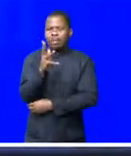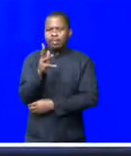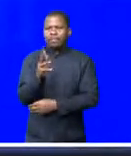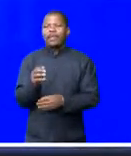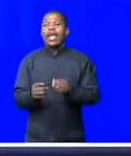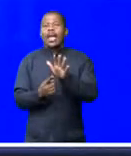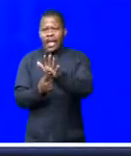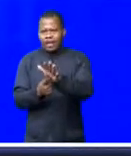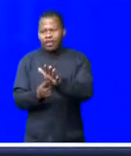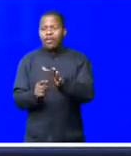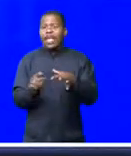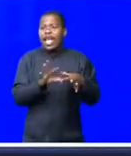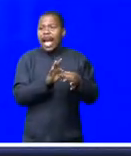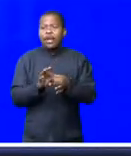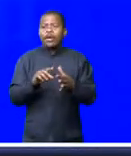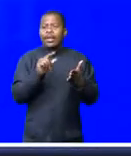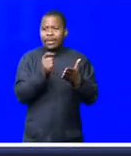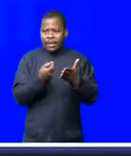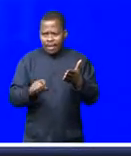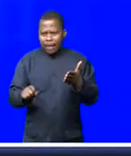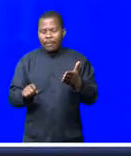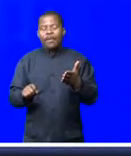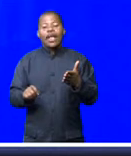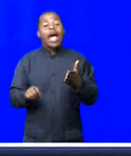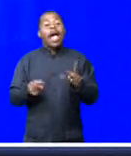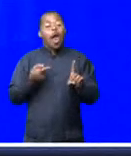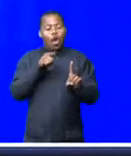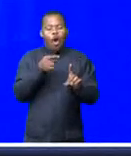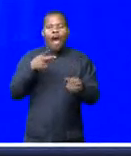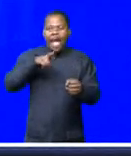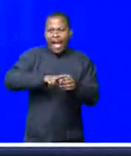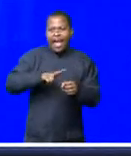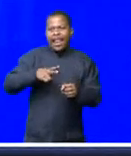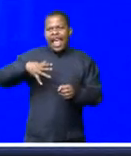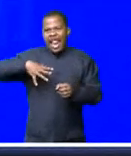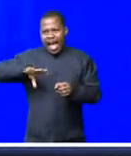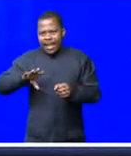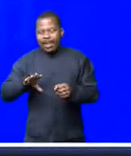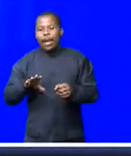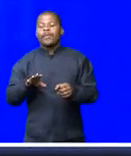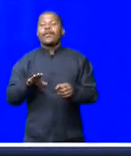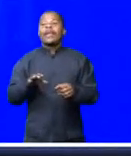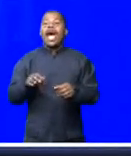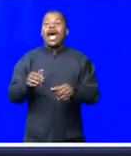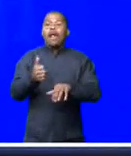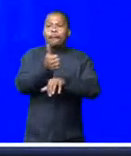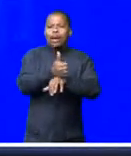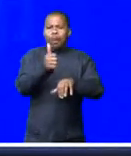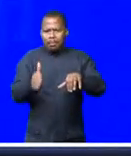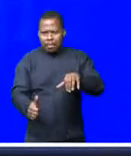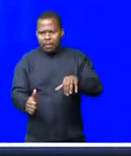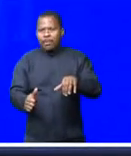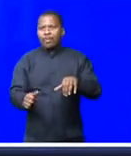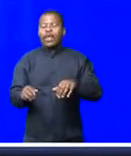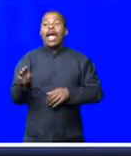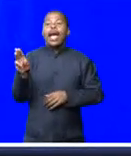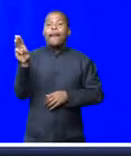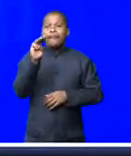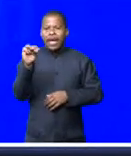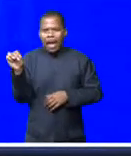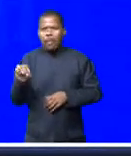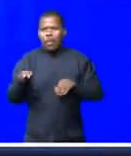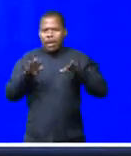mabhala nejikelele walenhlangano Patricia Scotland kanye nasihlalo lophuma kwemfunankulu weMangisi umhlonishwa